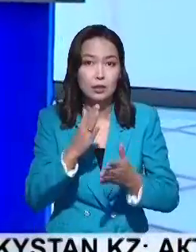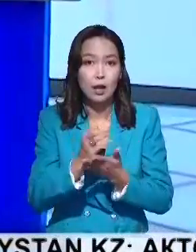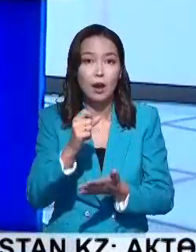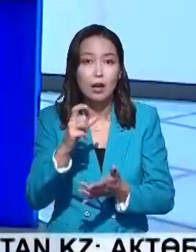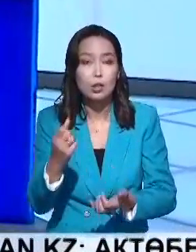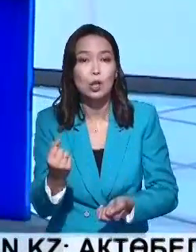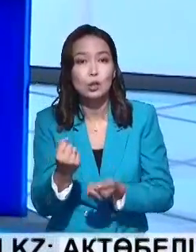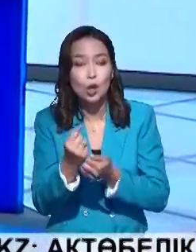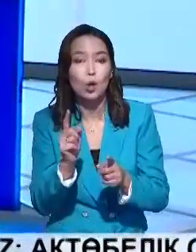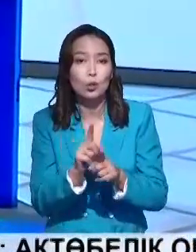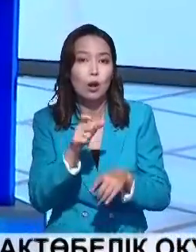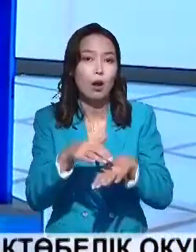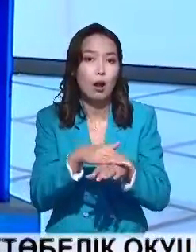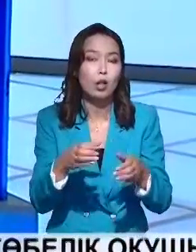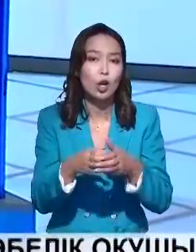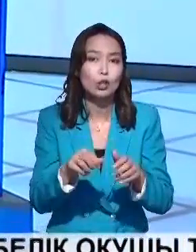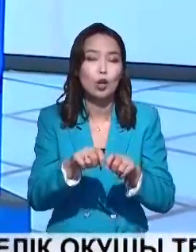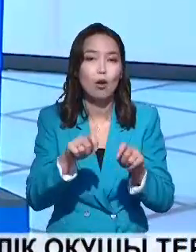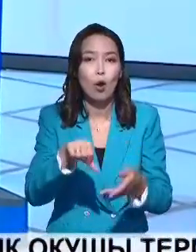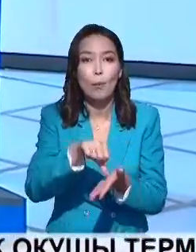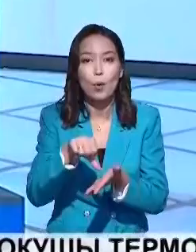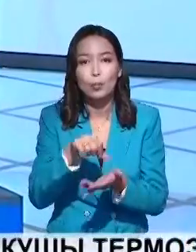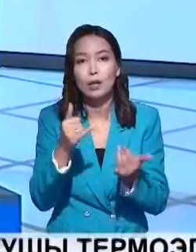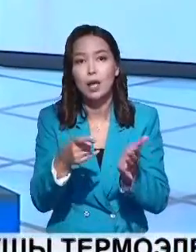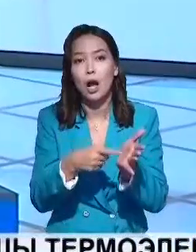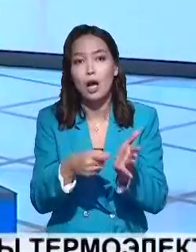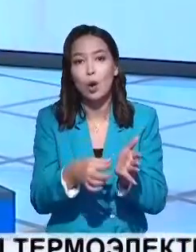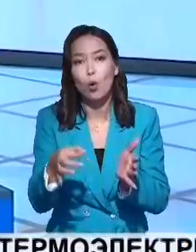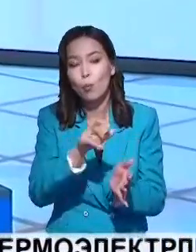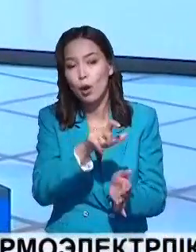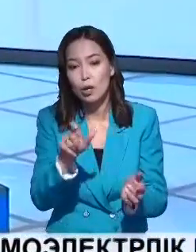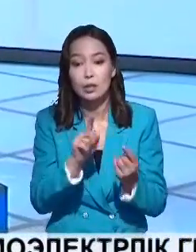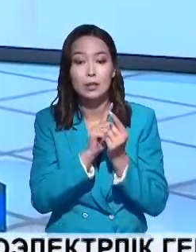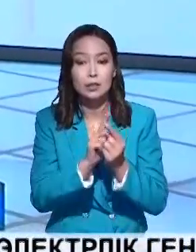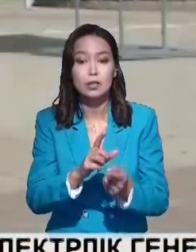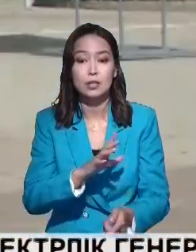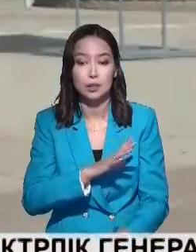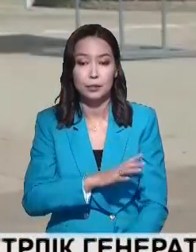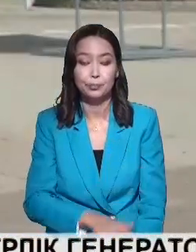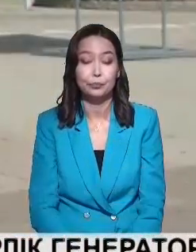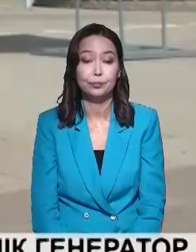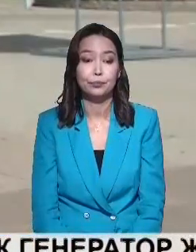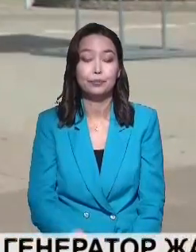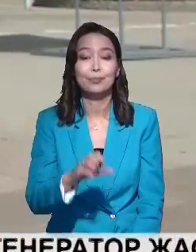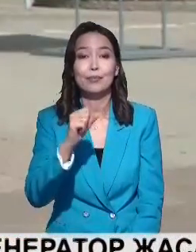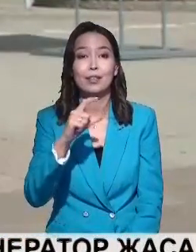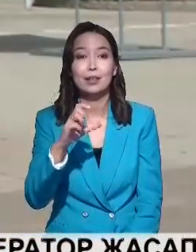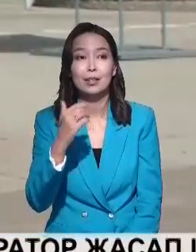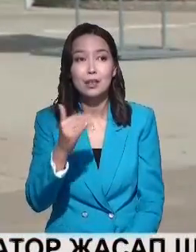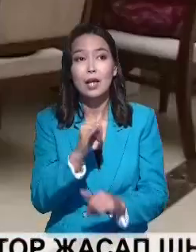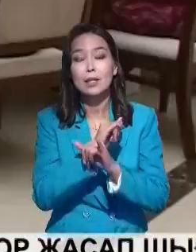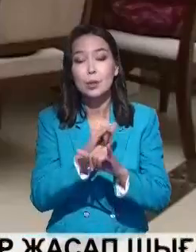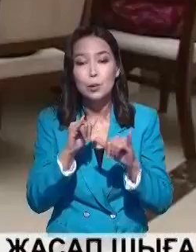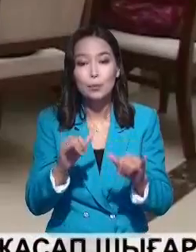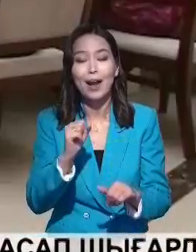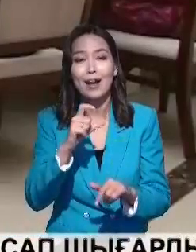қолдау жөніндегі халықтық штаб мүшелері ретінде бүгін Қарағанды облысының тұрғындарымен кездесті. Атом энергетикасын дамыту,